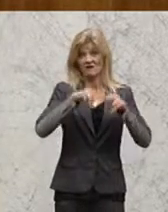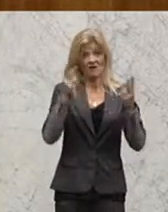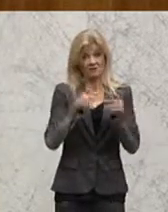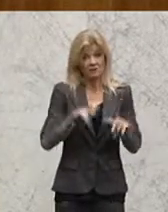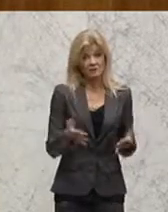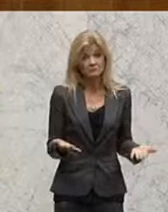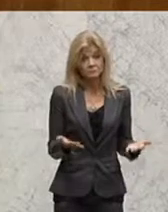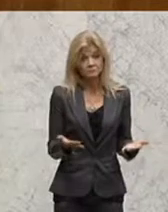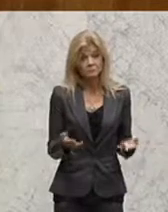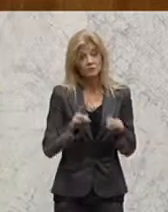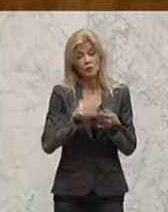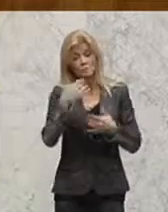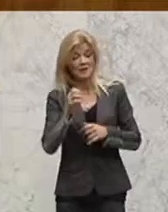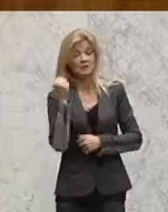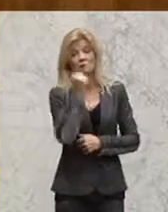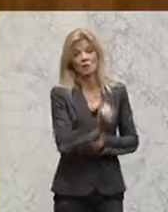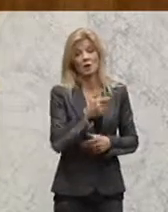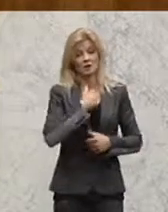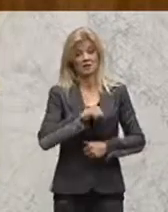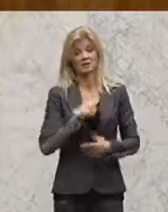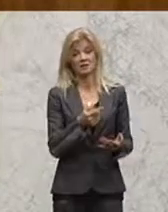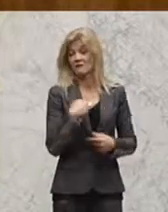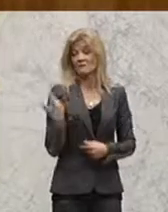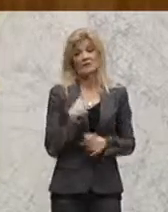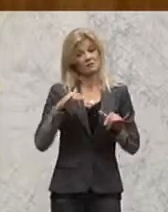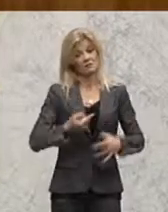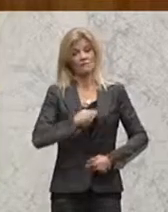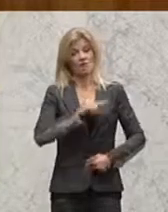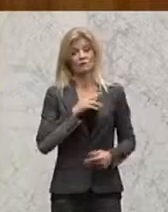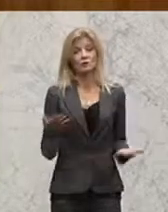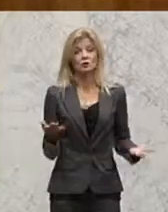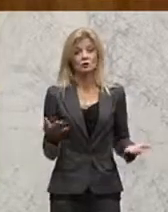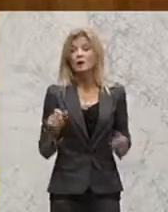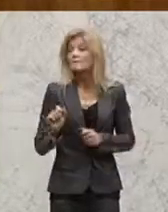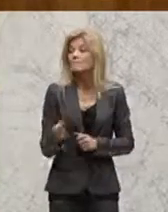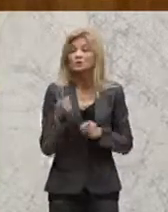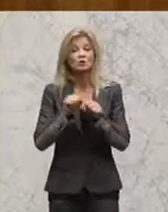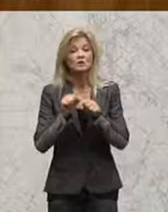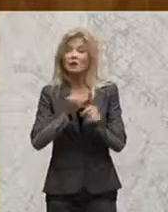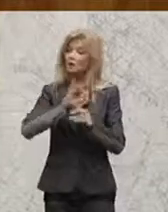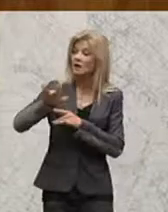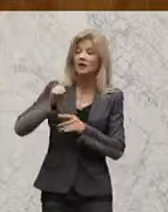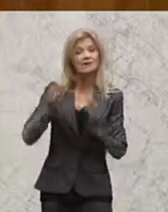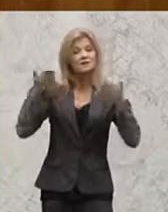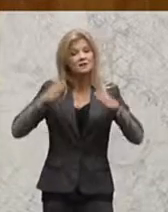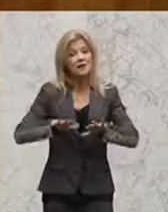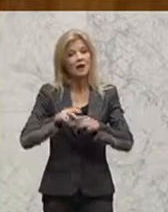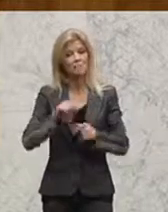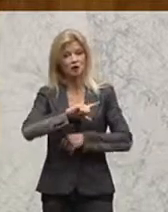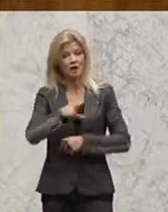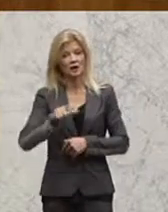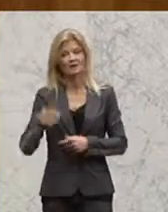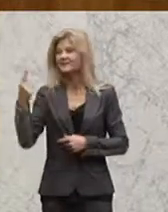haben daher da eine besondere Verantwortung, während natürlich die islamischen Länder eine besondere Verantwortung auch haben für